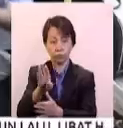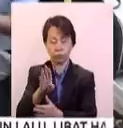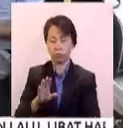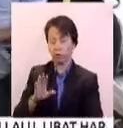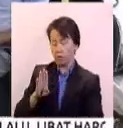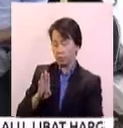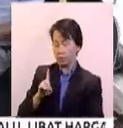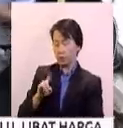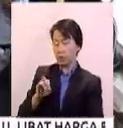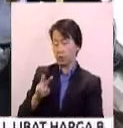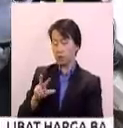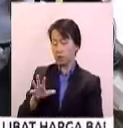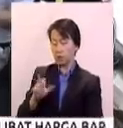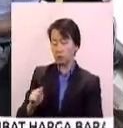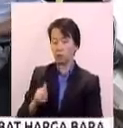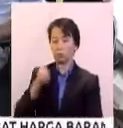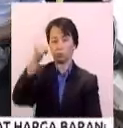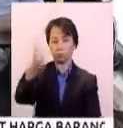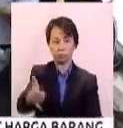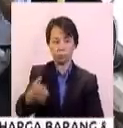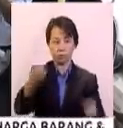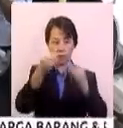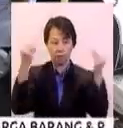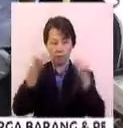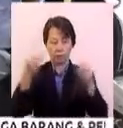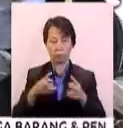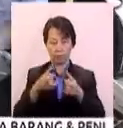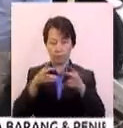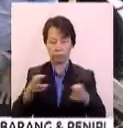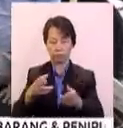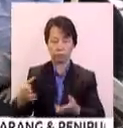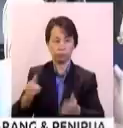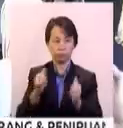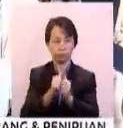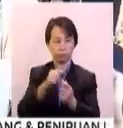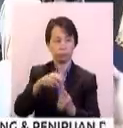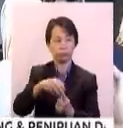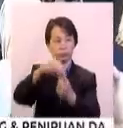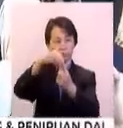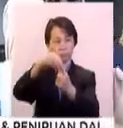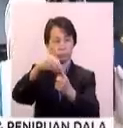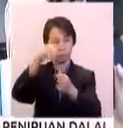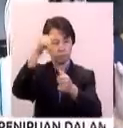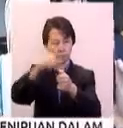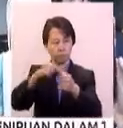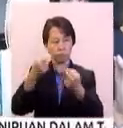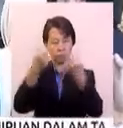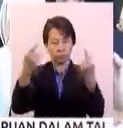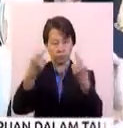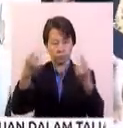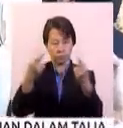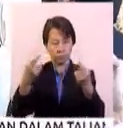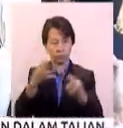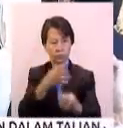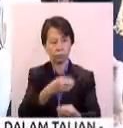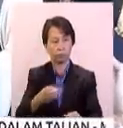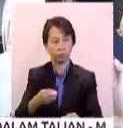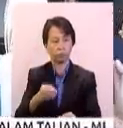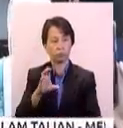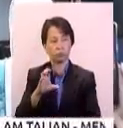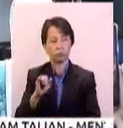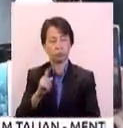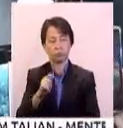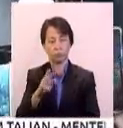yang baru-baru ini berkesempatan menghadiri majlis pelancaran koleksi istimewa Nostalgia Raya Creation dan Simpi City by